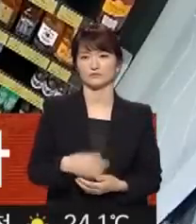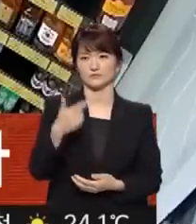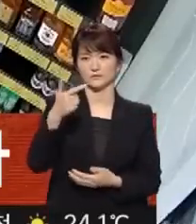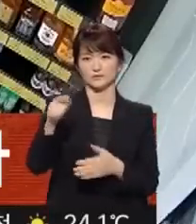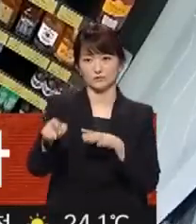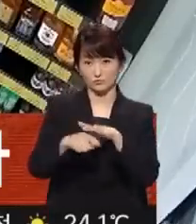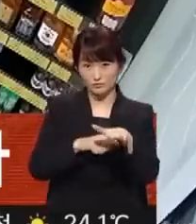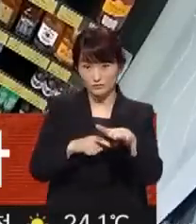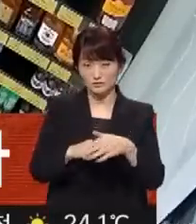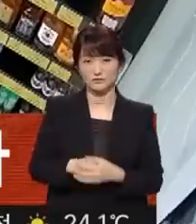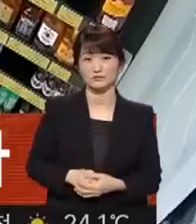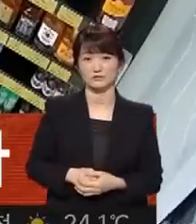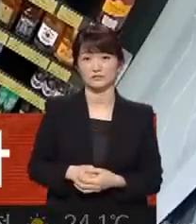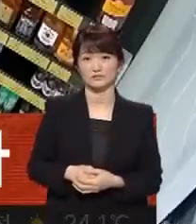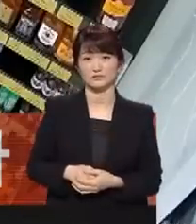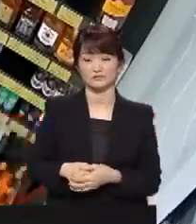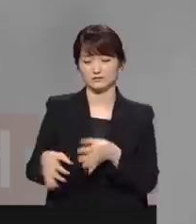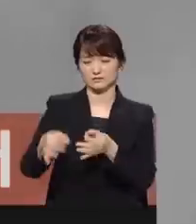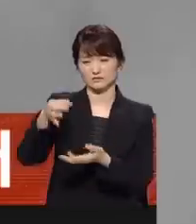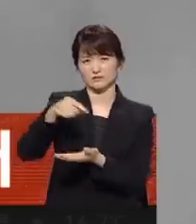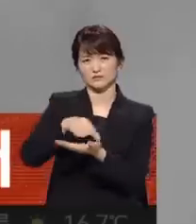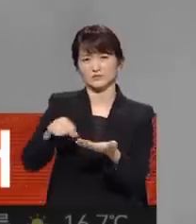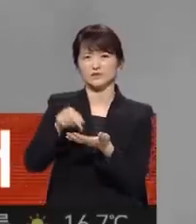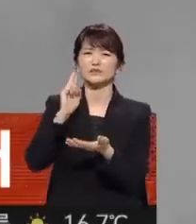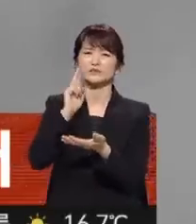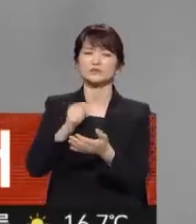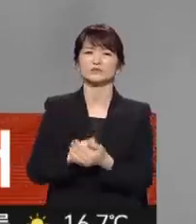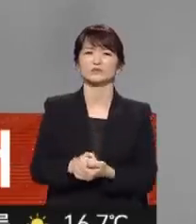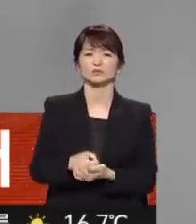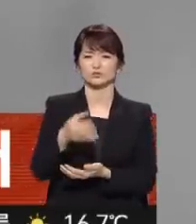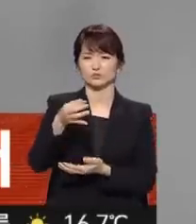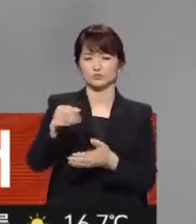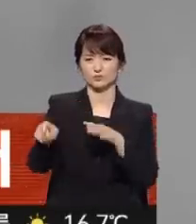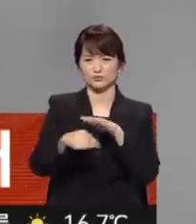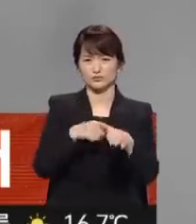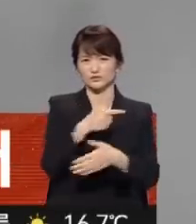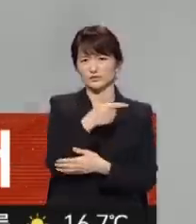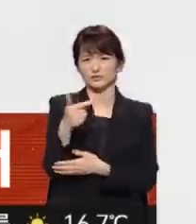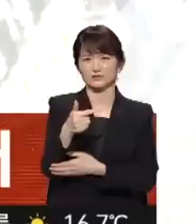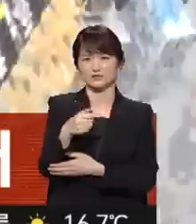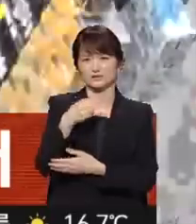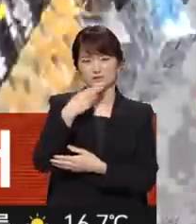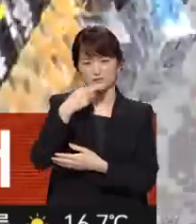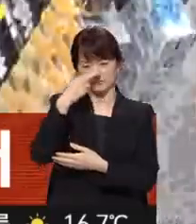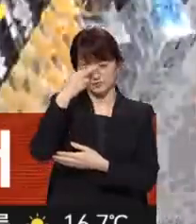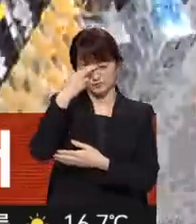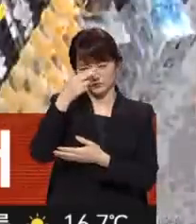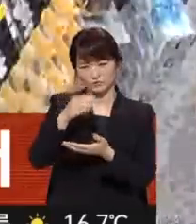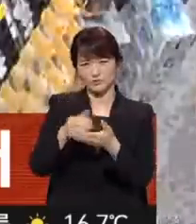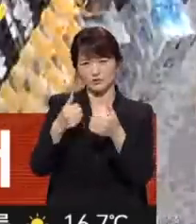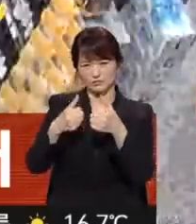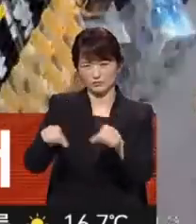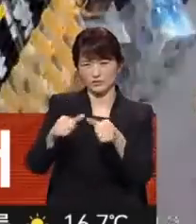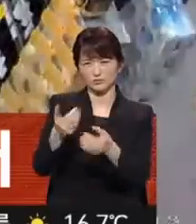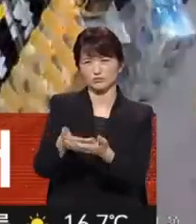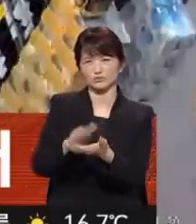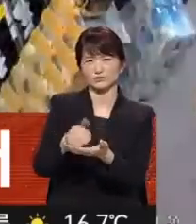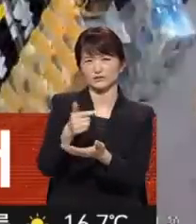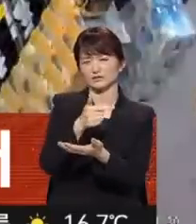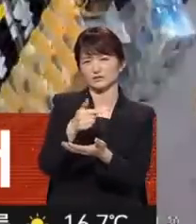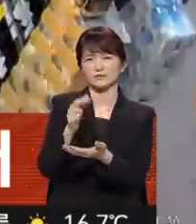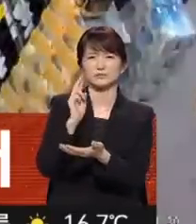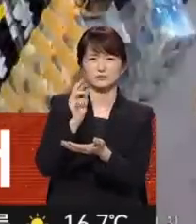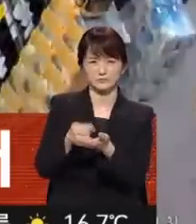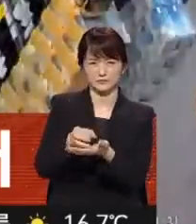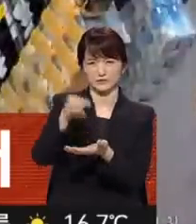네, 이 상점의 재산 피해 상당했는데요. 훔쳐간 돈도 큰 금액이었고 깨진 술들이며 상점 수리 비용이 막대했다고 합니다. 이